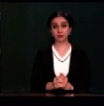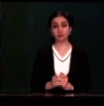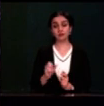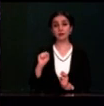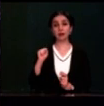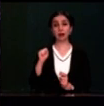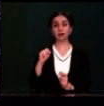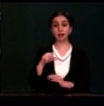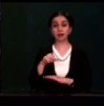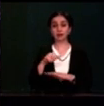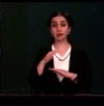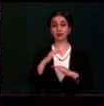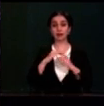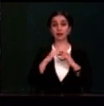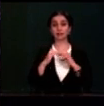tekislik olamiz.